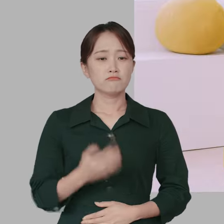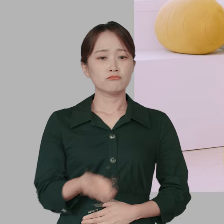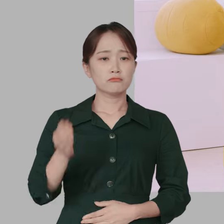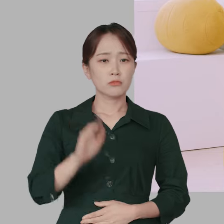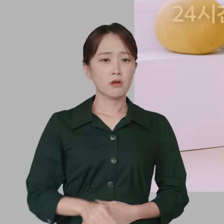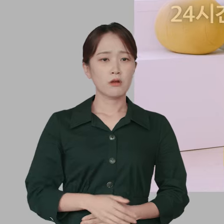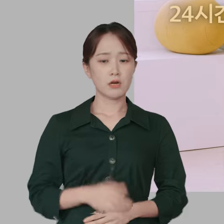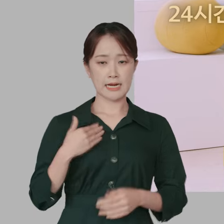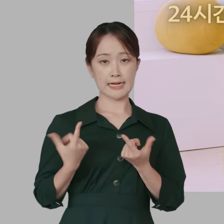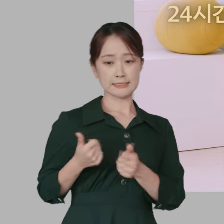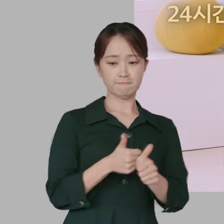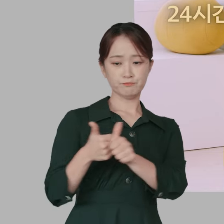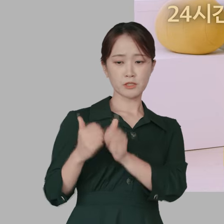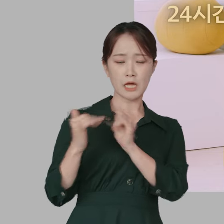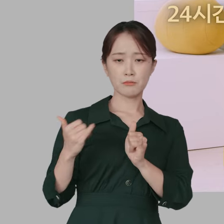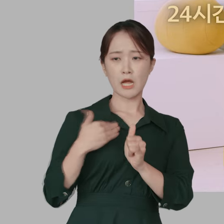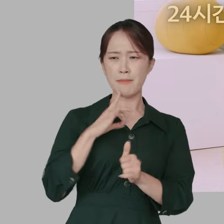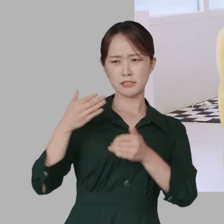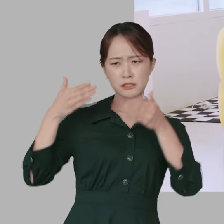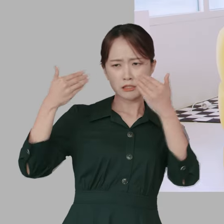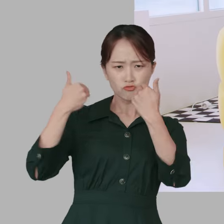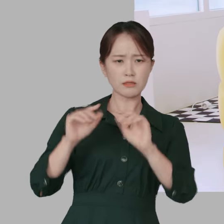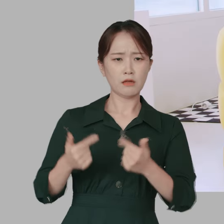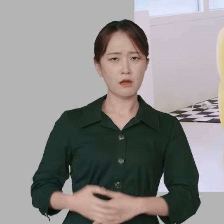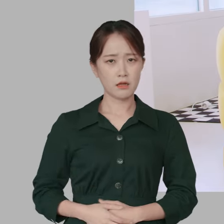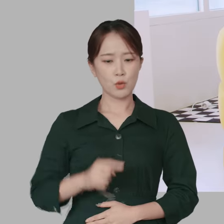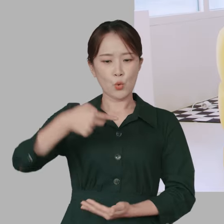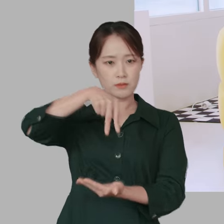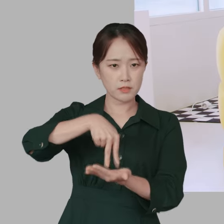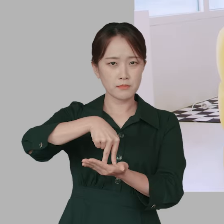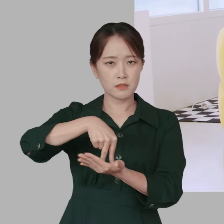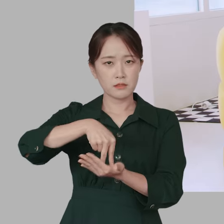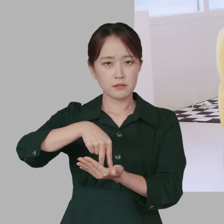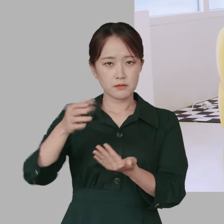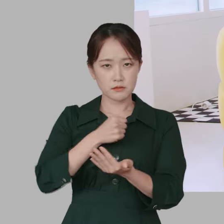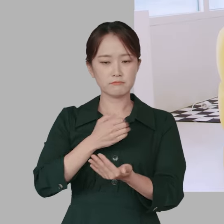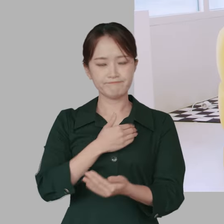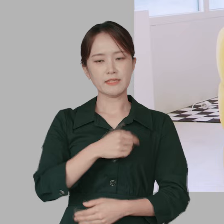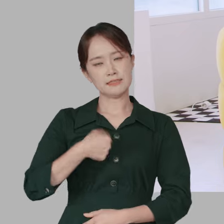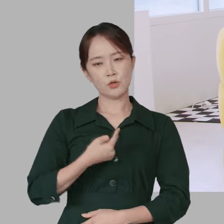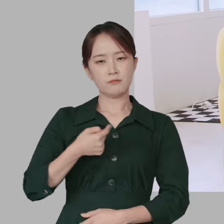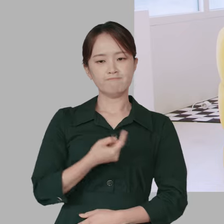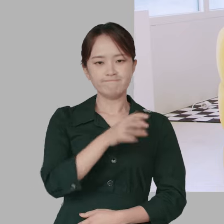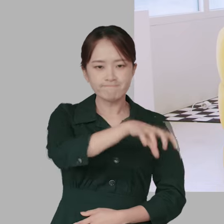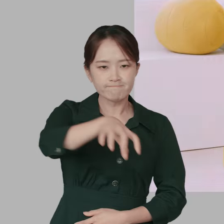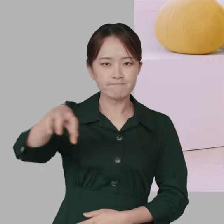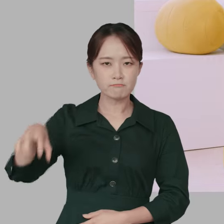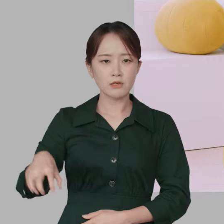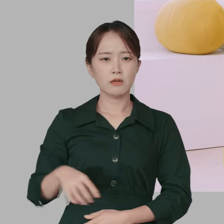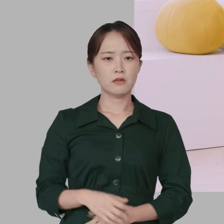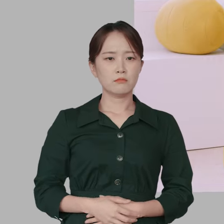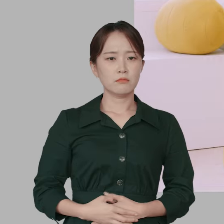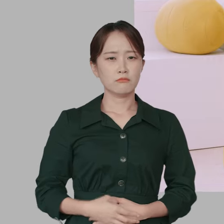그 사람이 저만 보고 있지는 않잖아요 독립적으로 우리가 다닐 수 있는 것들이 사실 당연한 거잖아요